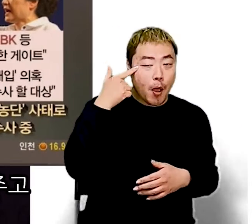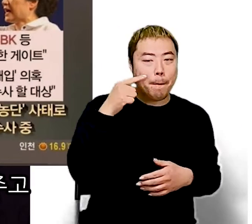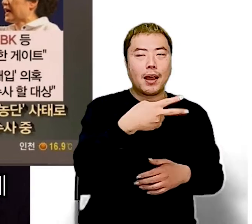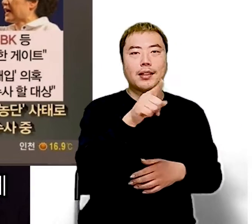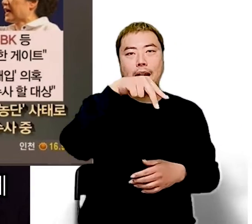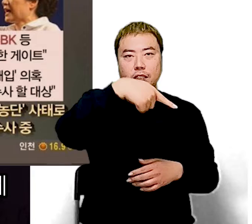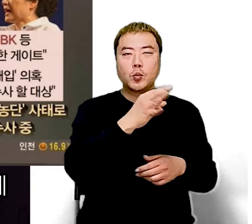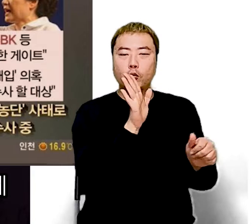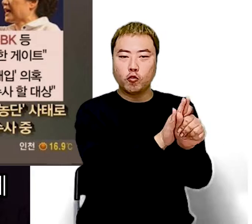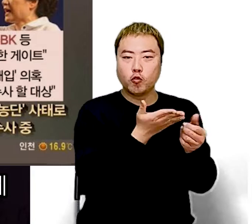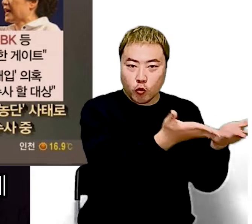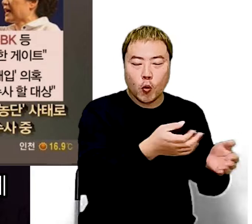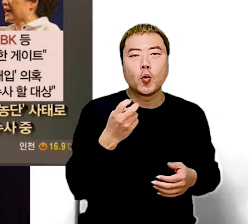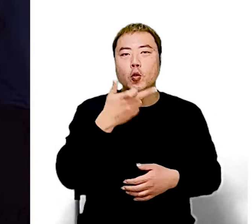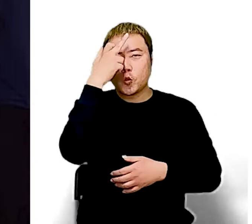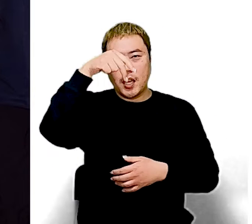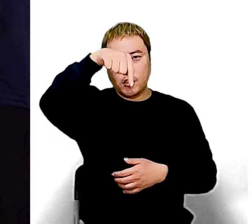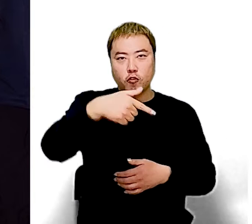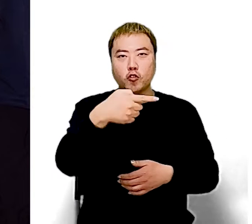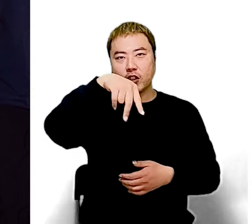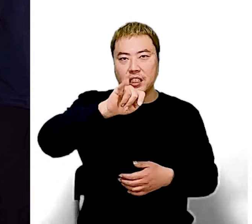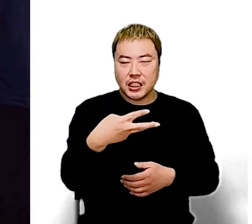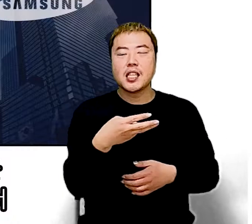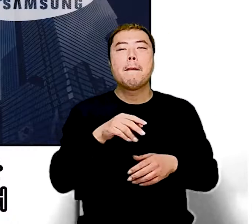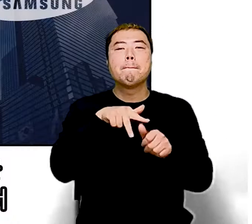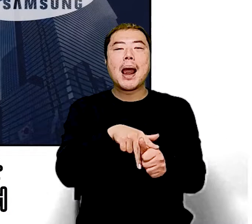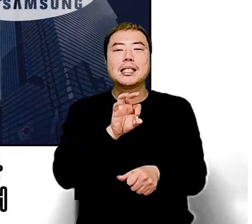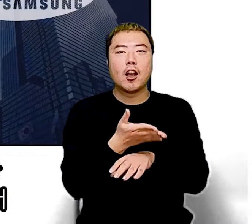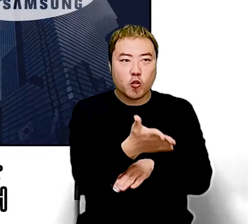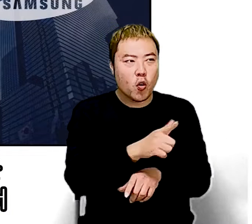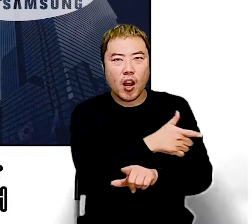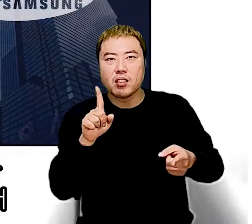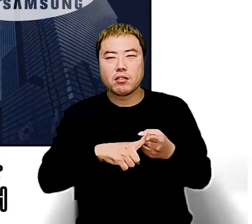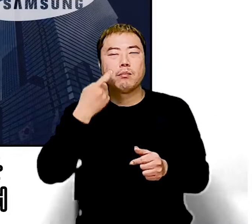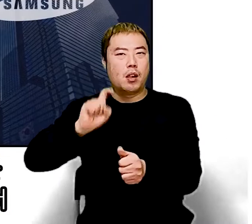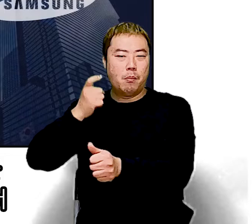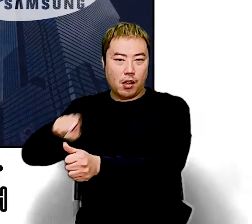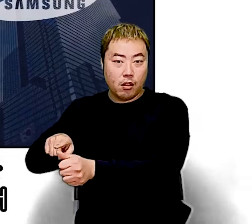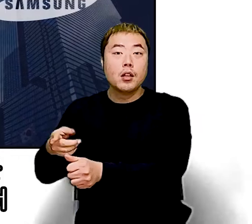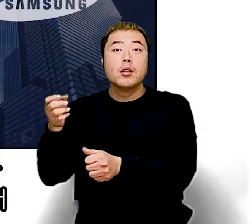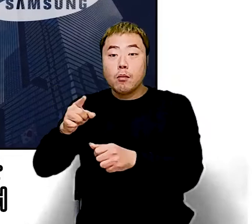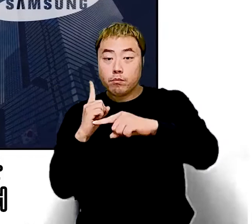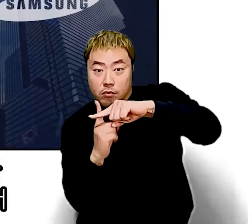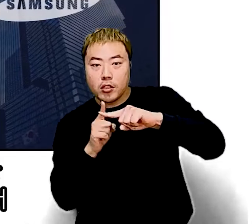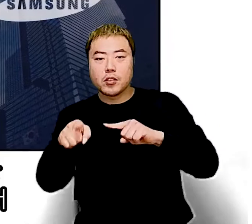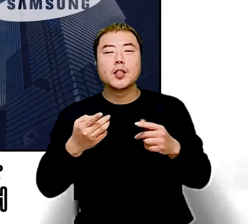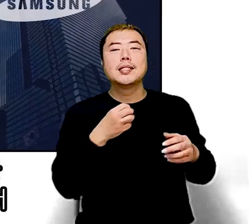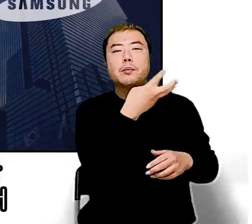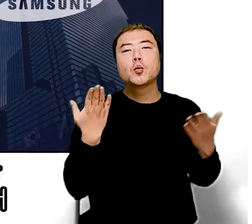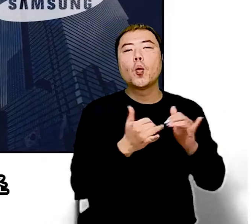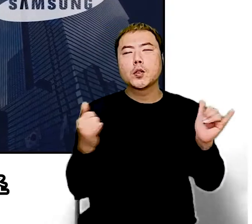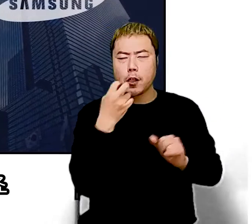소송비도 내주고 최순실한테 말도 사준 게 다 들통나거든요. 그러다 삼성 노동자들을 감시한 것까지